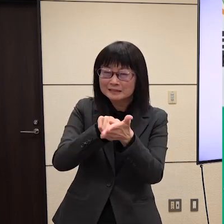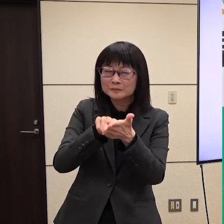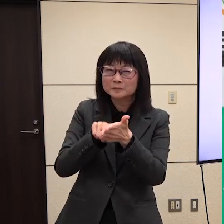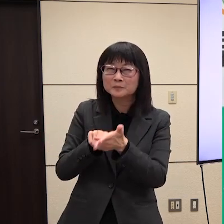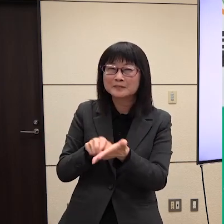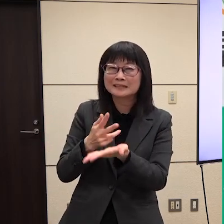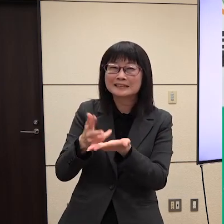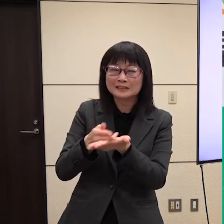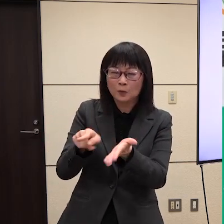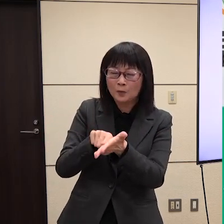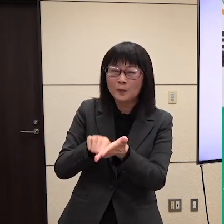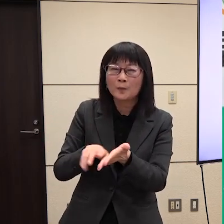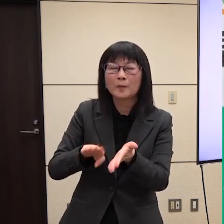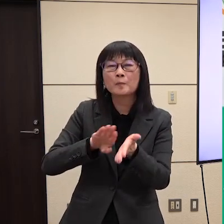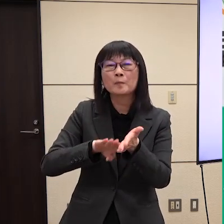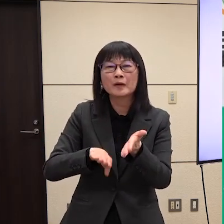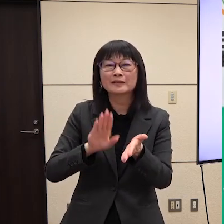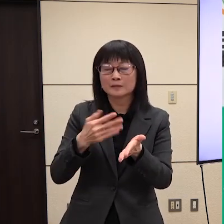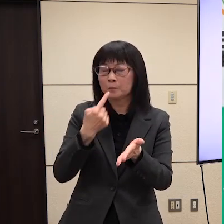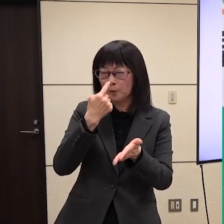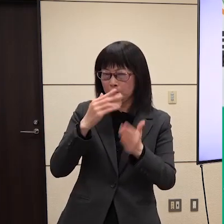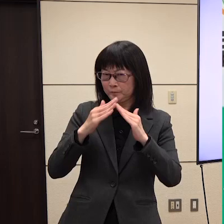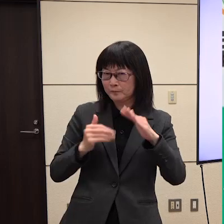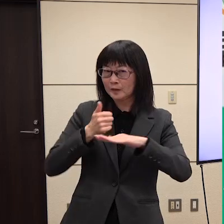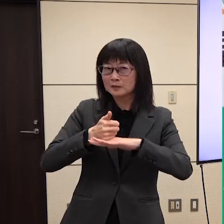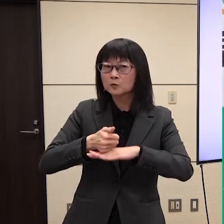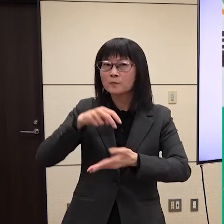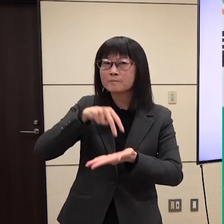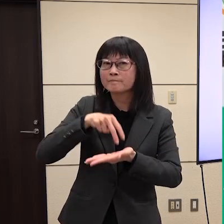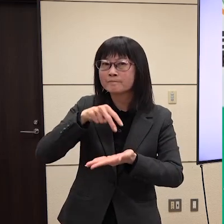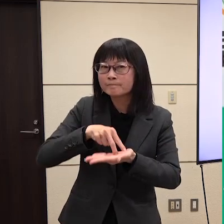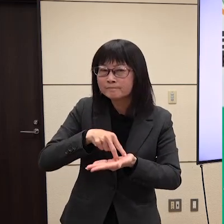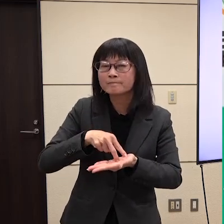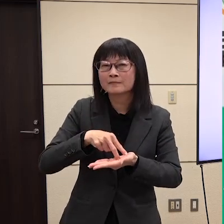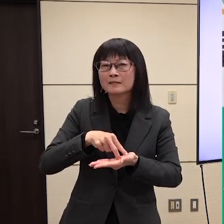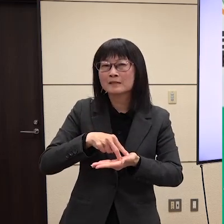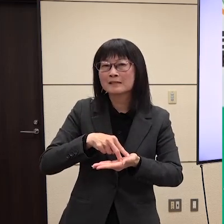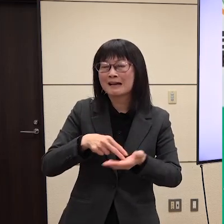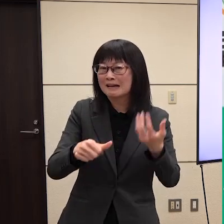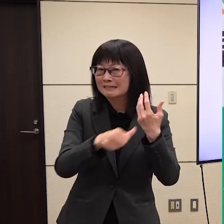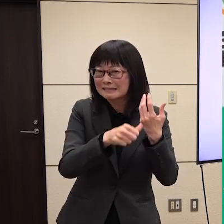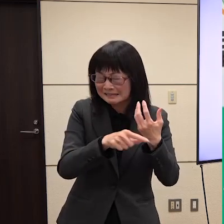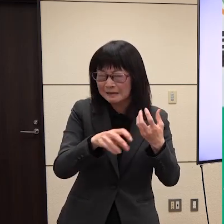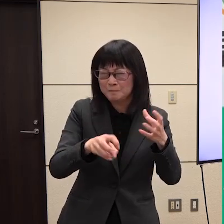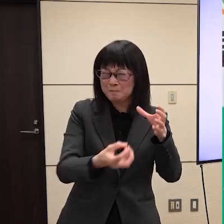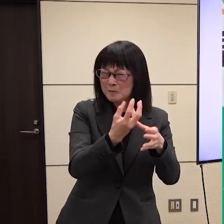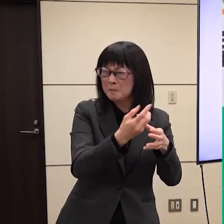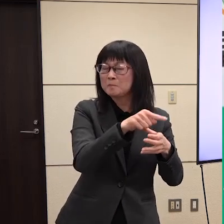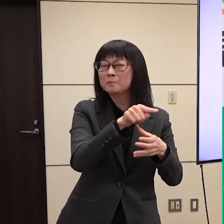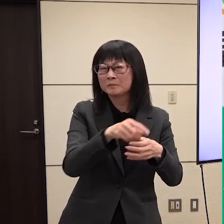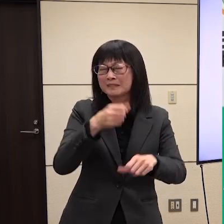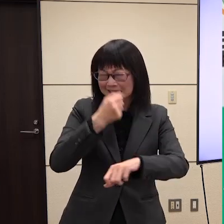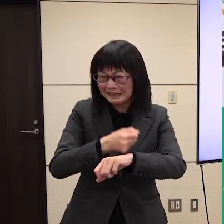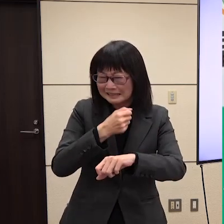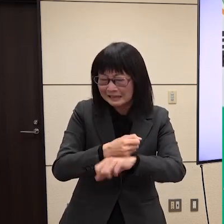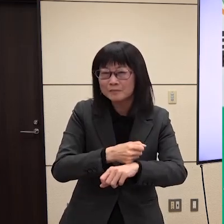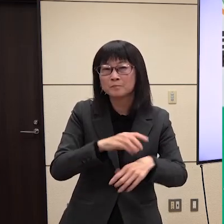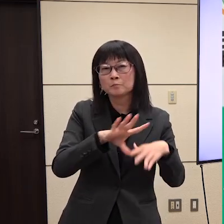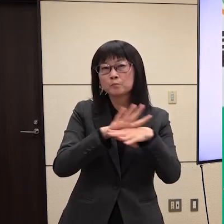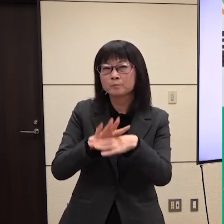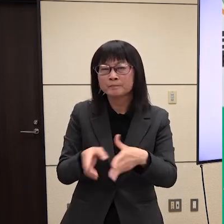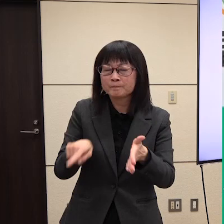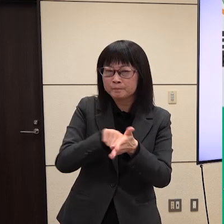まあ、いわゆる権限として新たに盛り込みまして、農水省の農